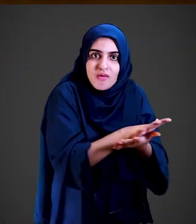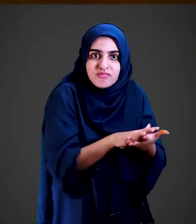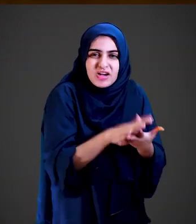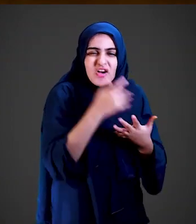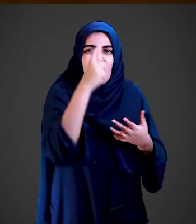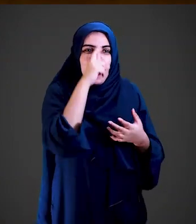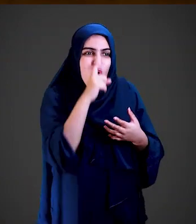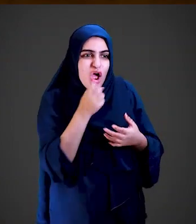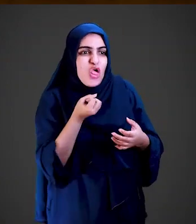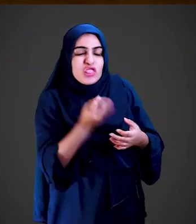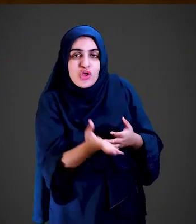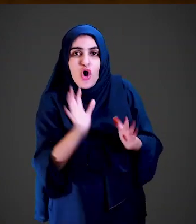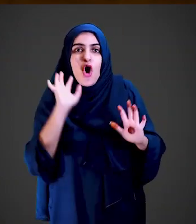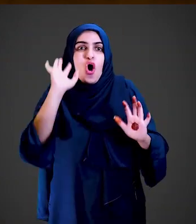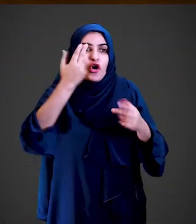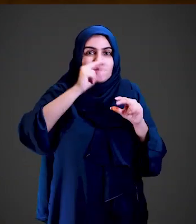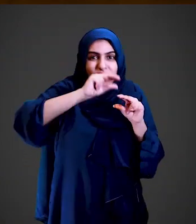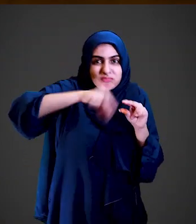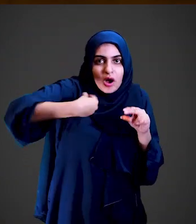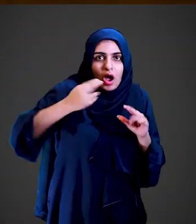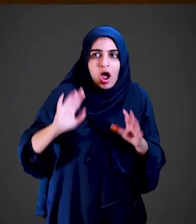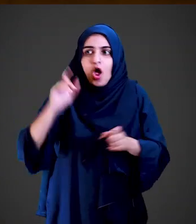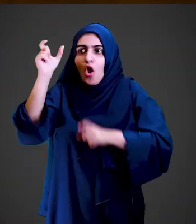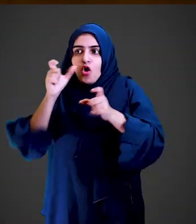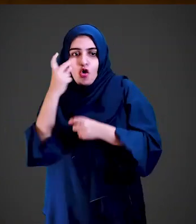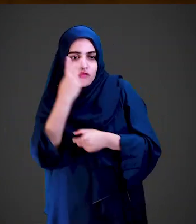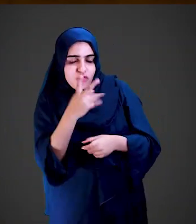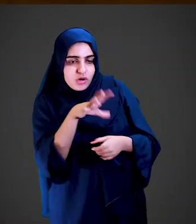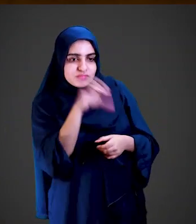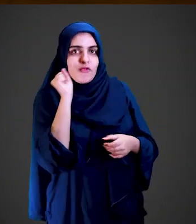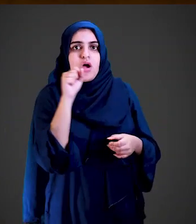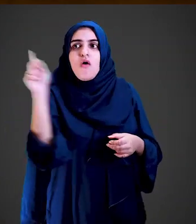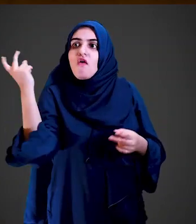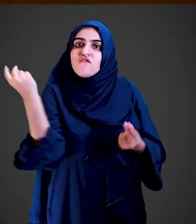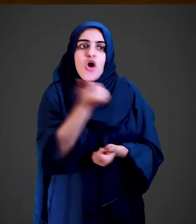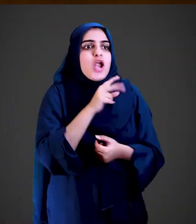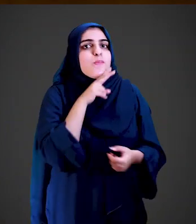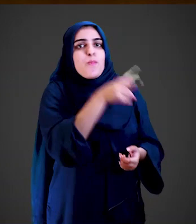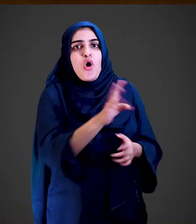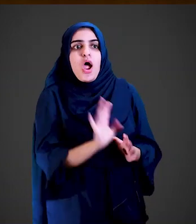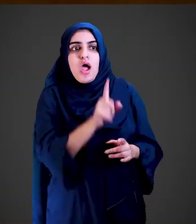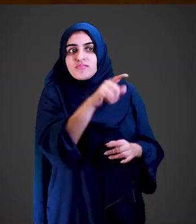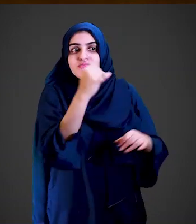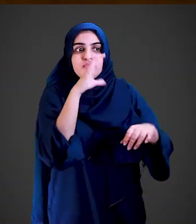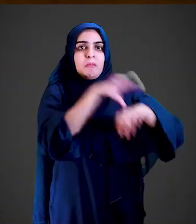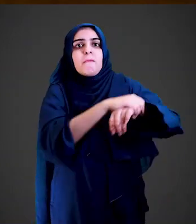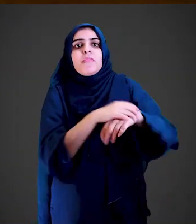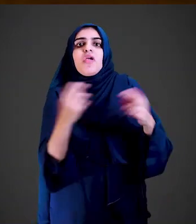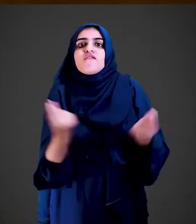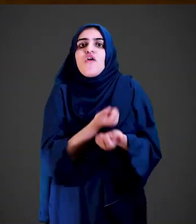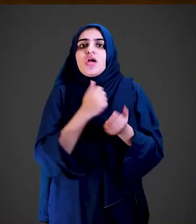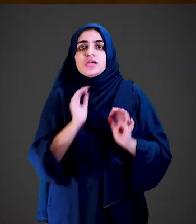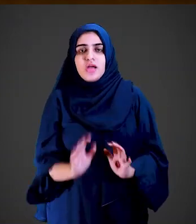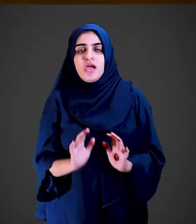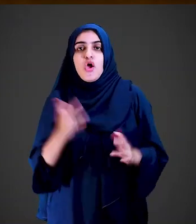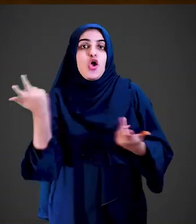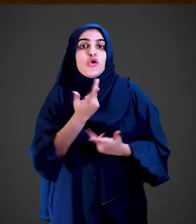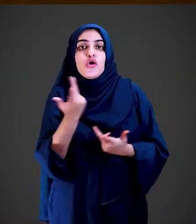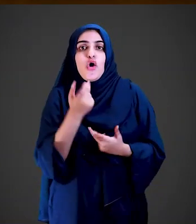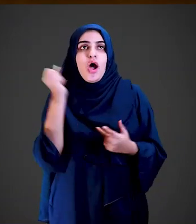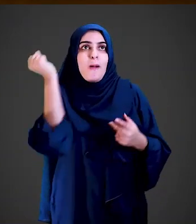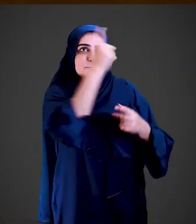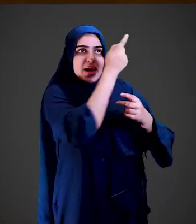شفافیت میں فرق آتا ہے تو لوگ اس کا بولنے کا مجاز رکھتے ہیں اور وہ بولتے ہیں کیونکہ ان کو پتا ہے کہ وہ آمدنی نیچے تک نہیں